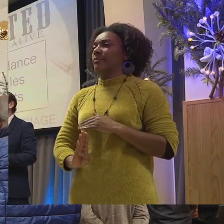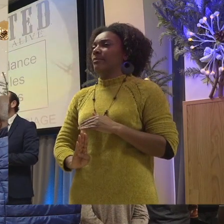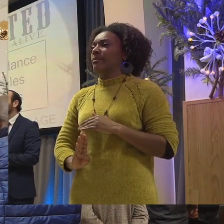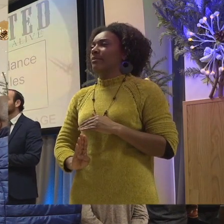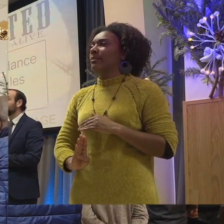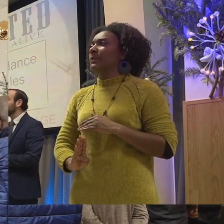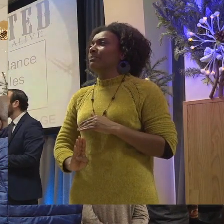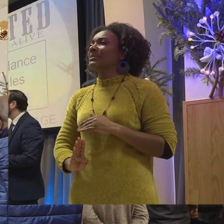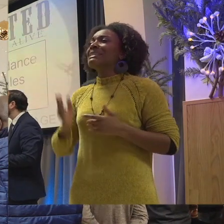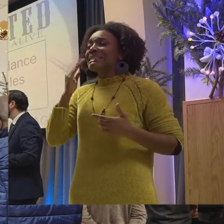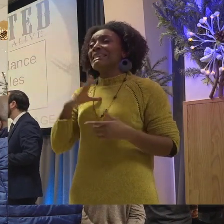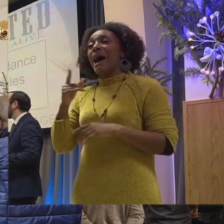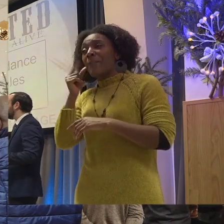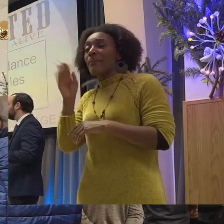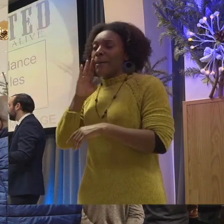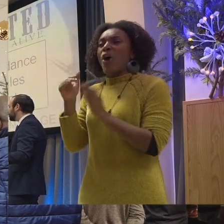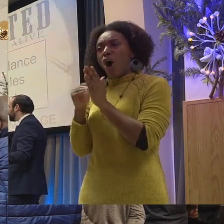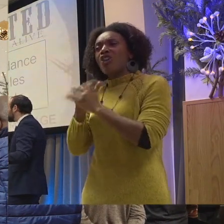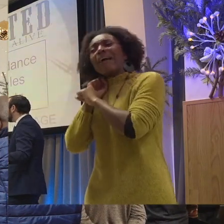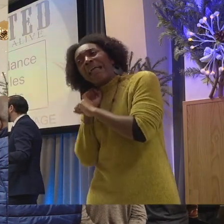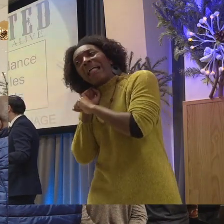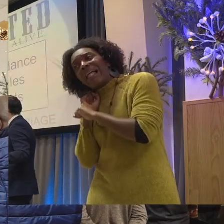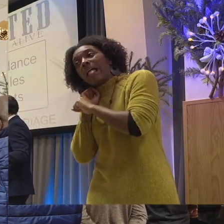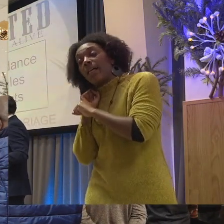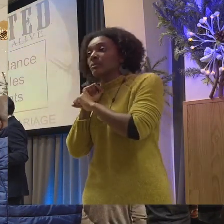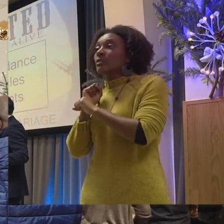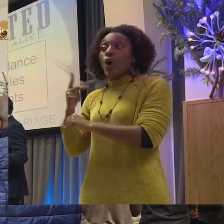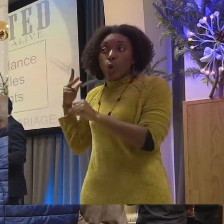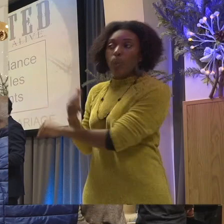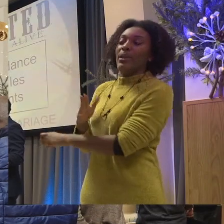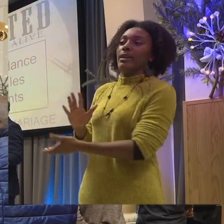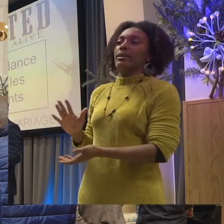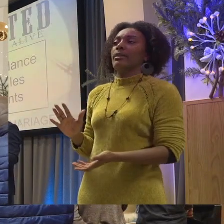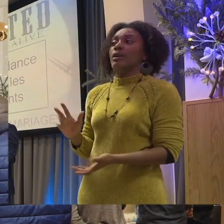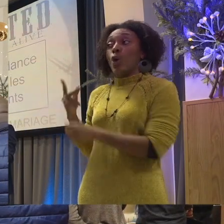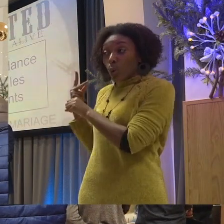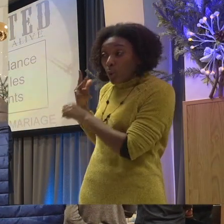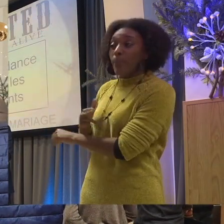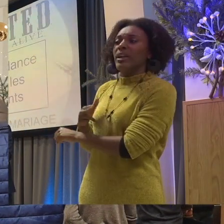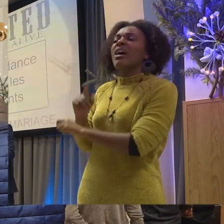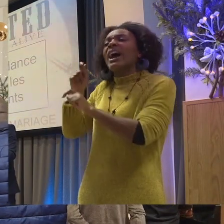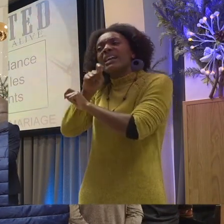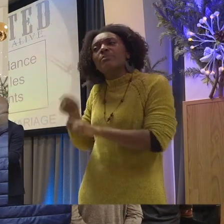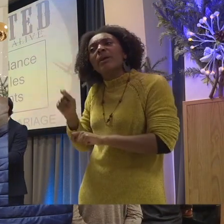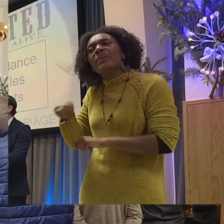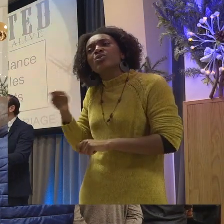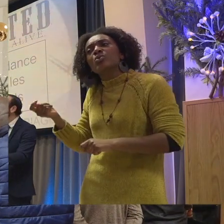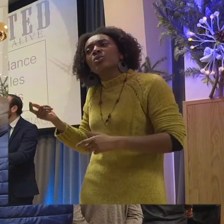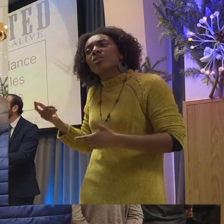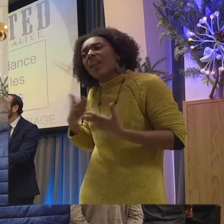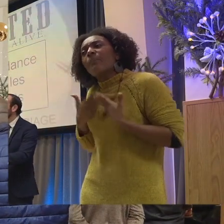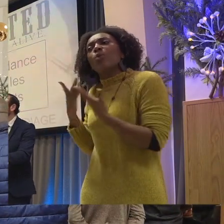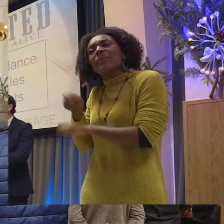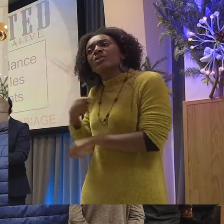Seigneur, si quelqu'un a de la dépendance avec ses parents, je te prie, Seigneur, pour que cela soit coupé, mon Dieu, dans le respect, dans la joie, Seigneur Jésus, dans